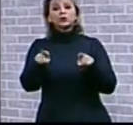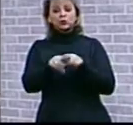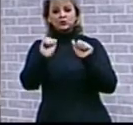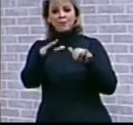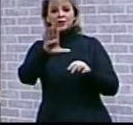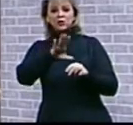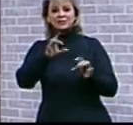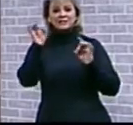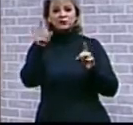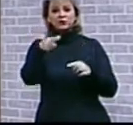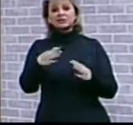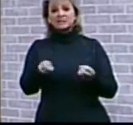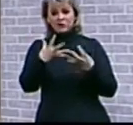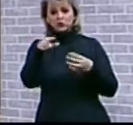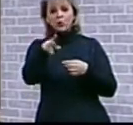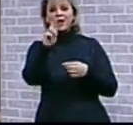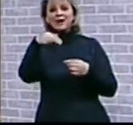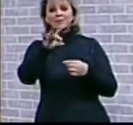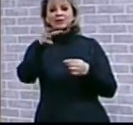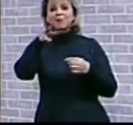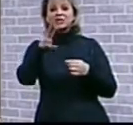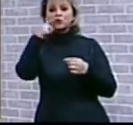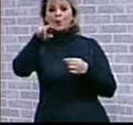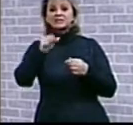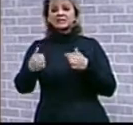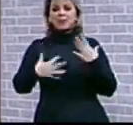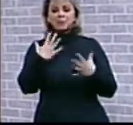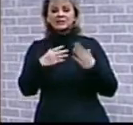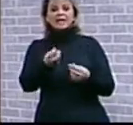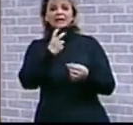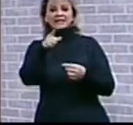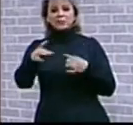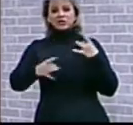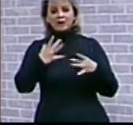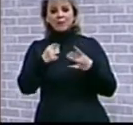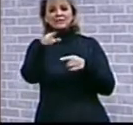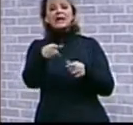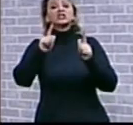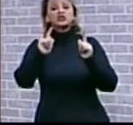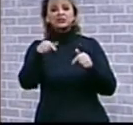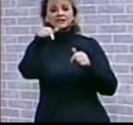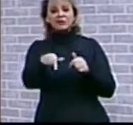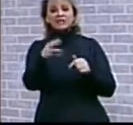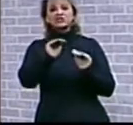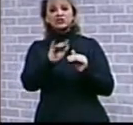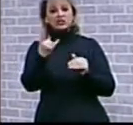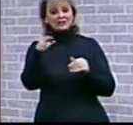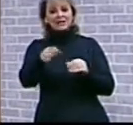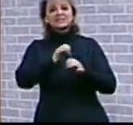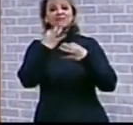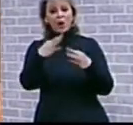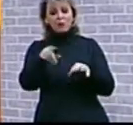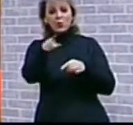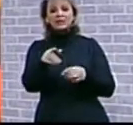бы звучать очень свежо. Кармен Марина Домашенко импульсивна, насмешлива и капризна. Она действительно дитя. Дитя